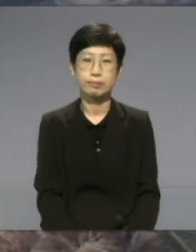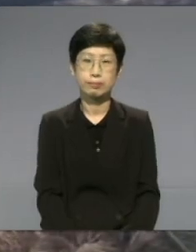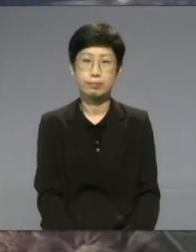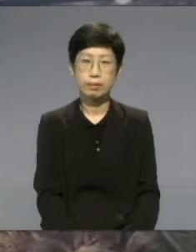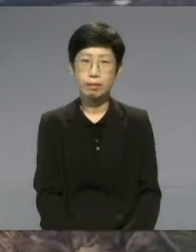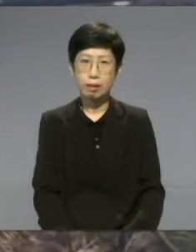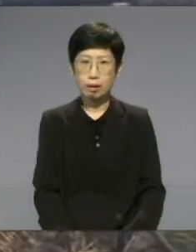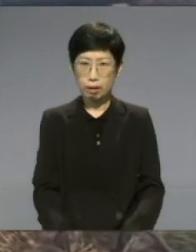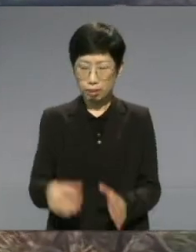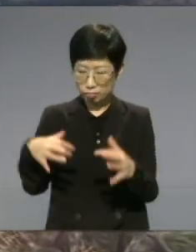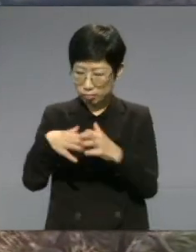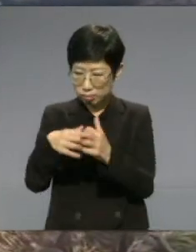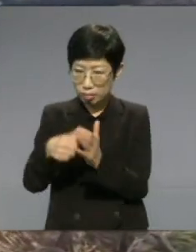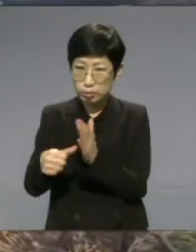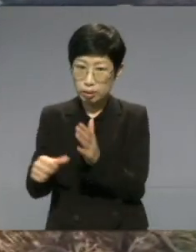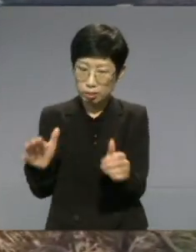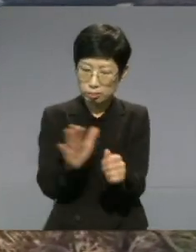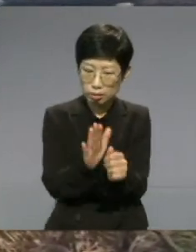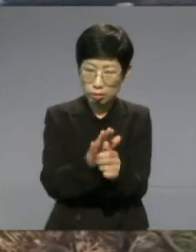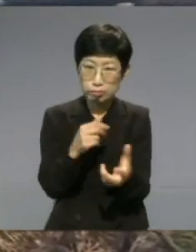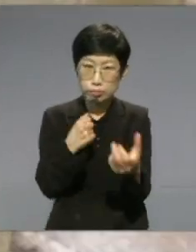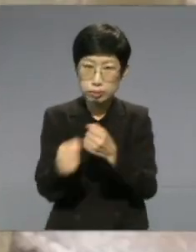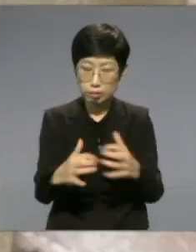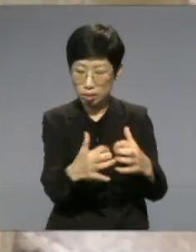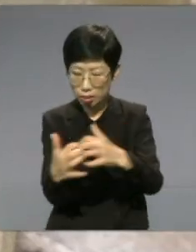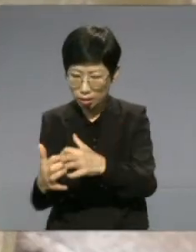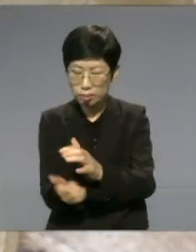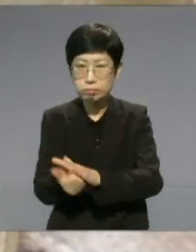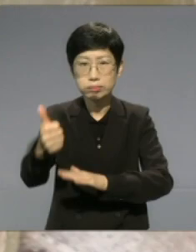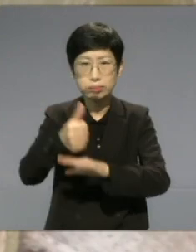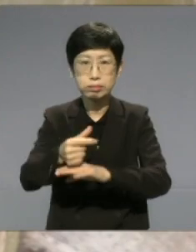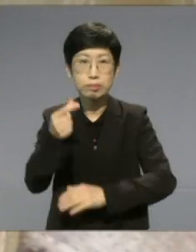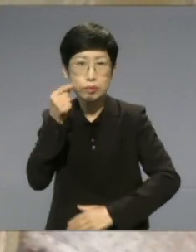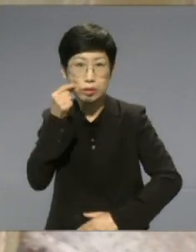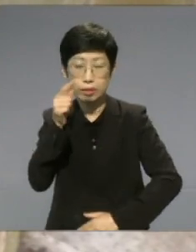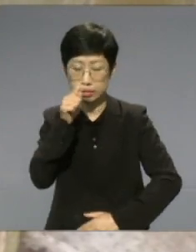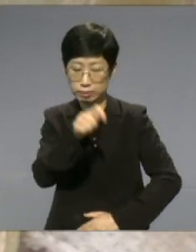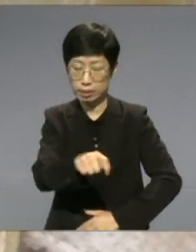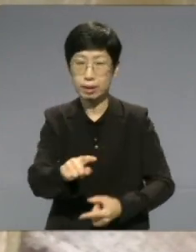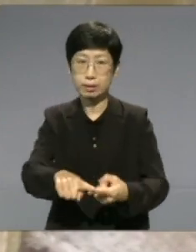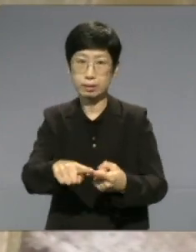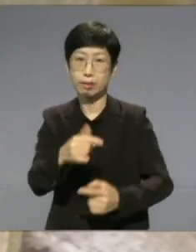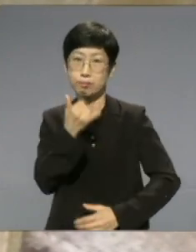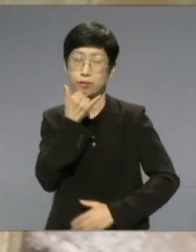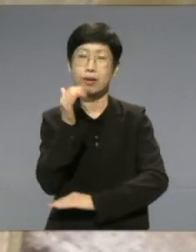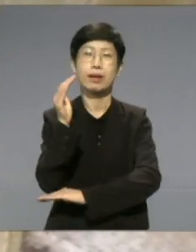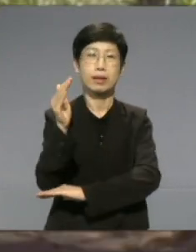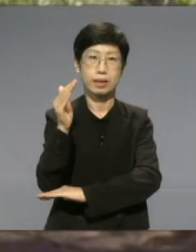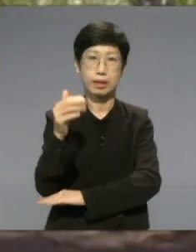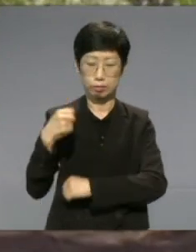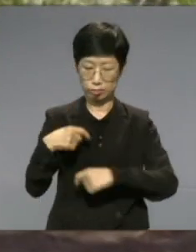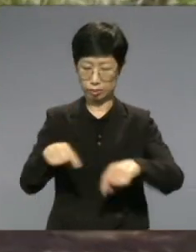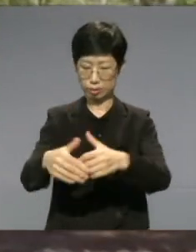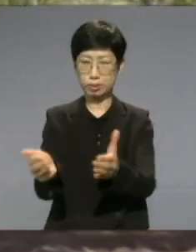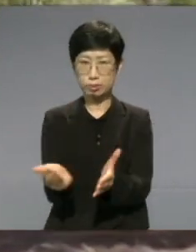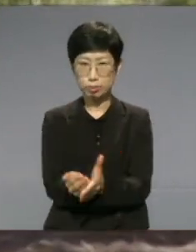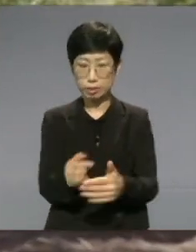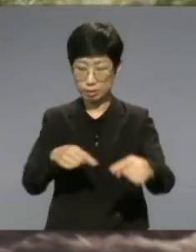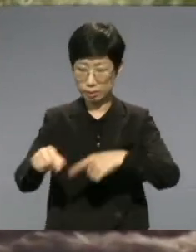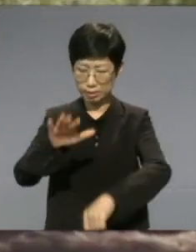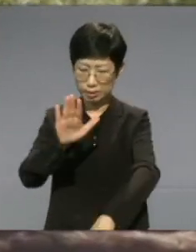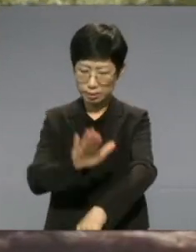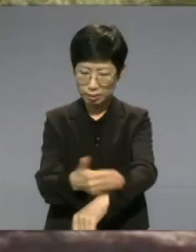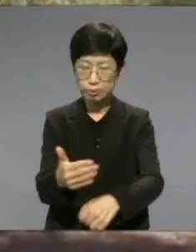서방 무기를 지원받고도 반격에 좀처럼 성과를 내지 못하는 우크라이나에 대해 독일이 군 지휘부의 잘못된 리더십